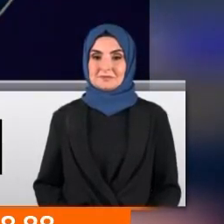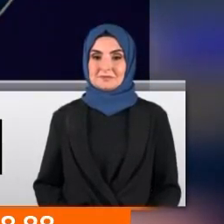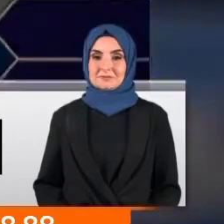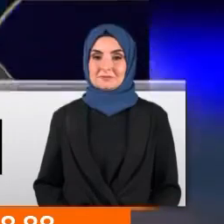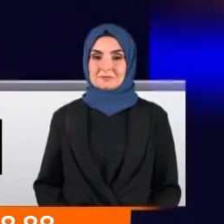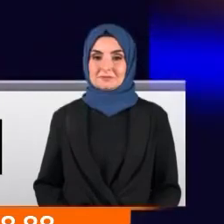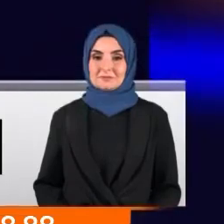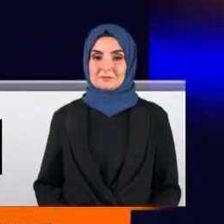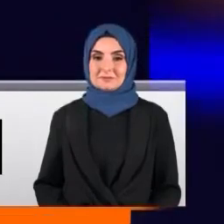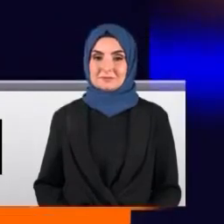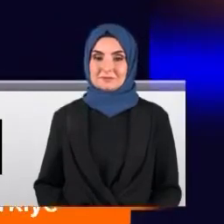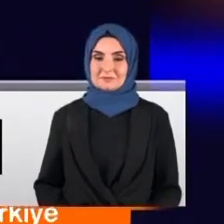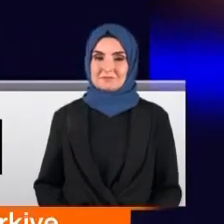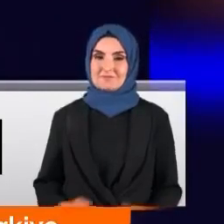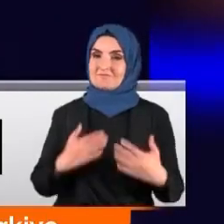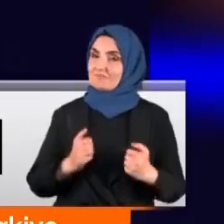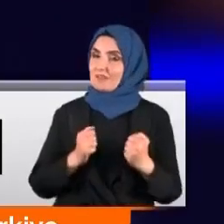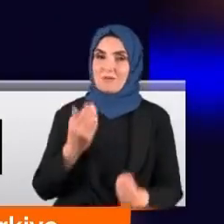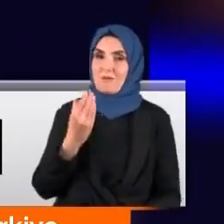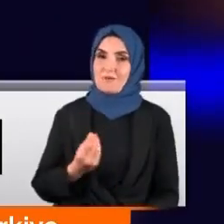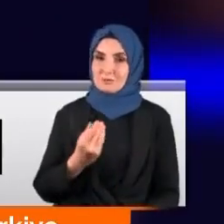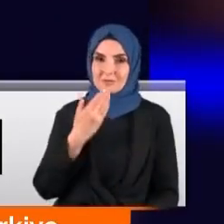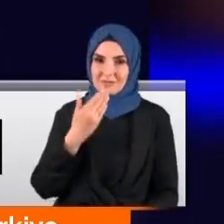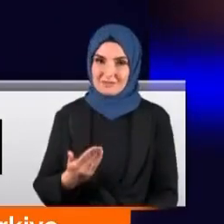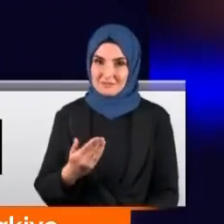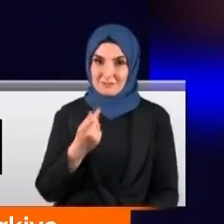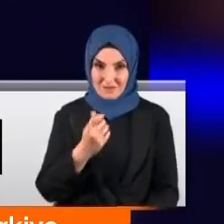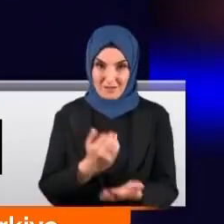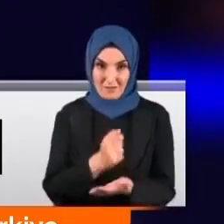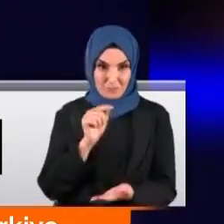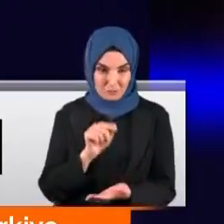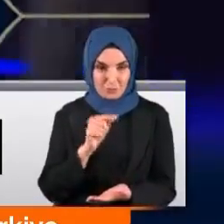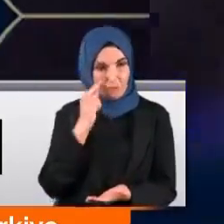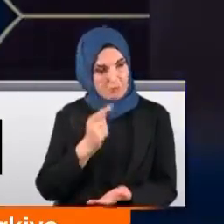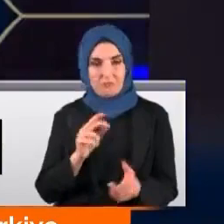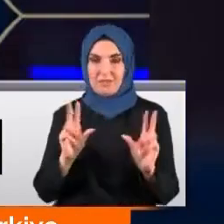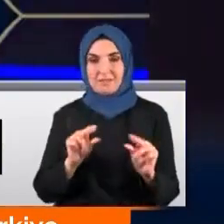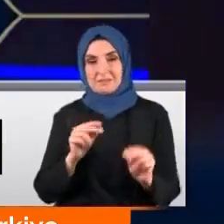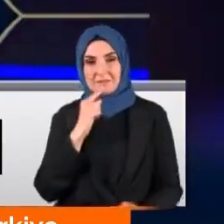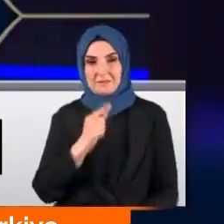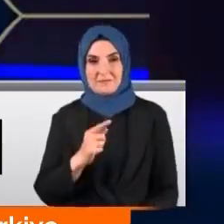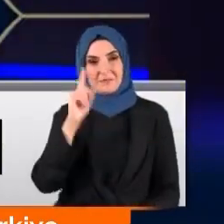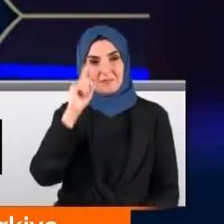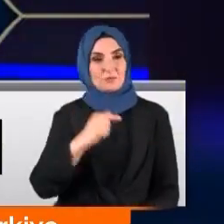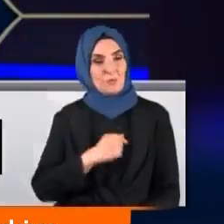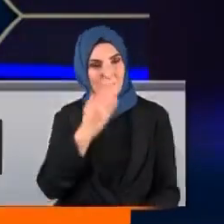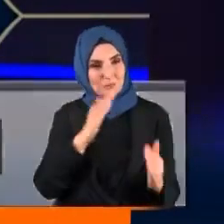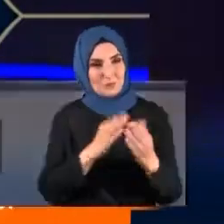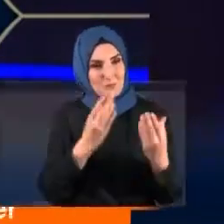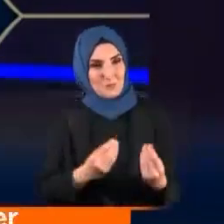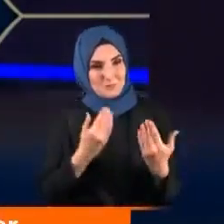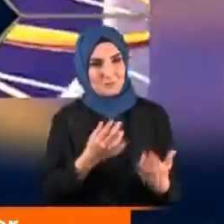Keşke Eminem deseydi. Sağlık olsun diyelim. En azından bu miktar da benim için yeterli olacaktır. Her şey gönlünce olsun. Teşekkür ediyorum. Sağ